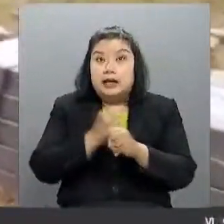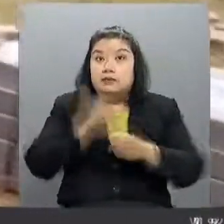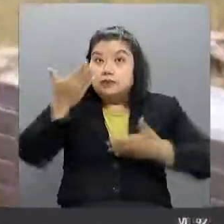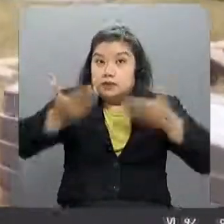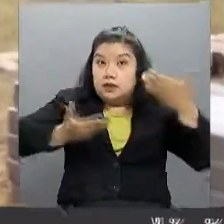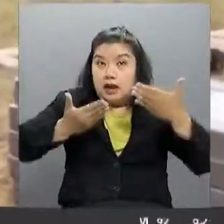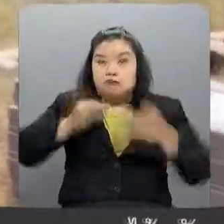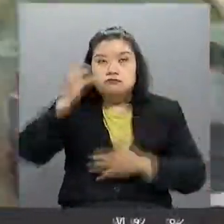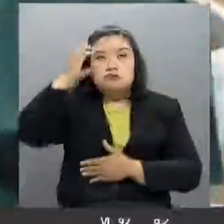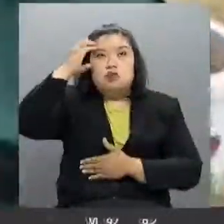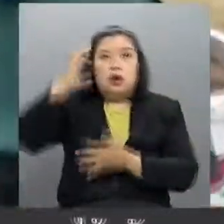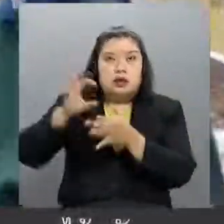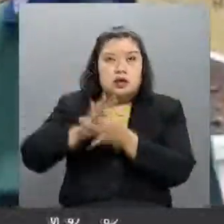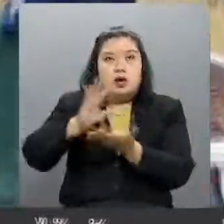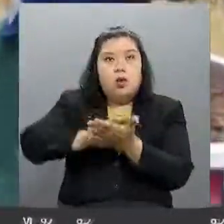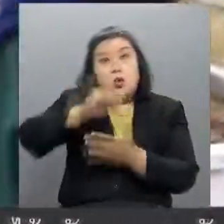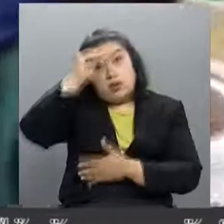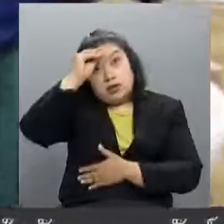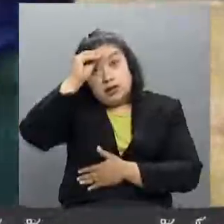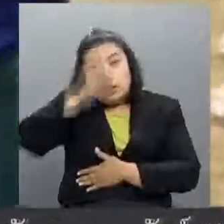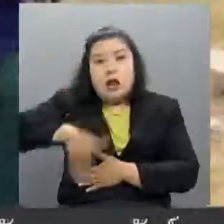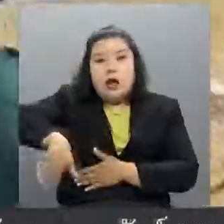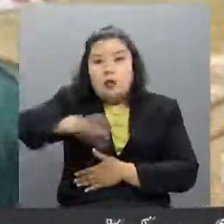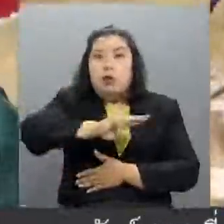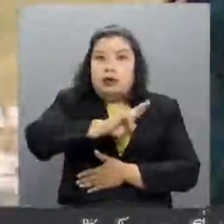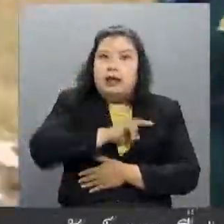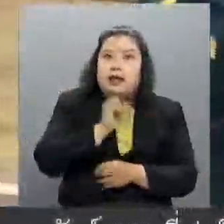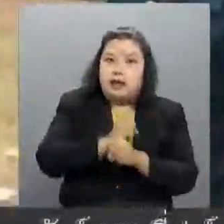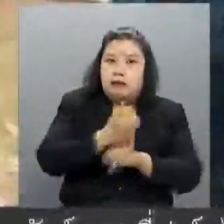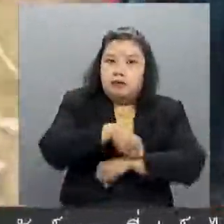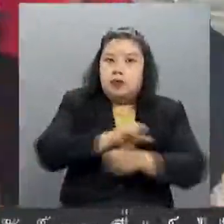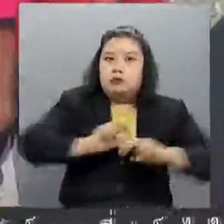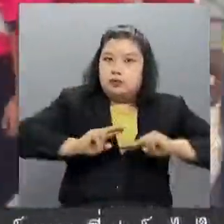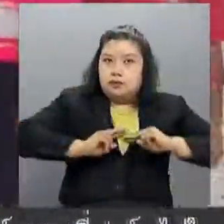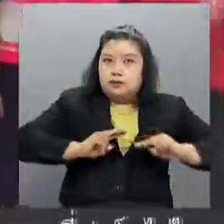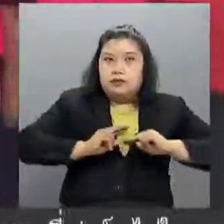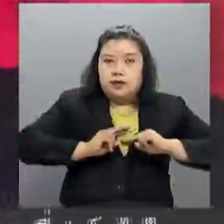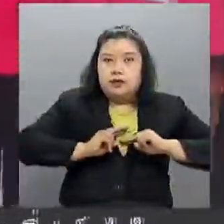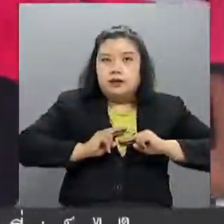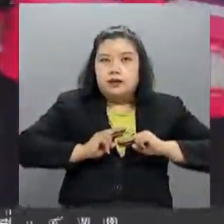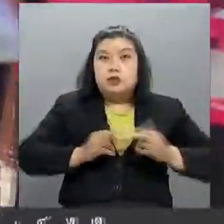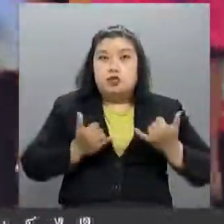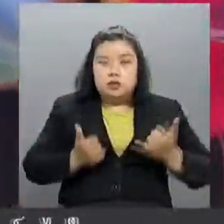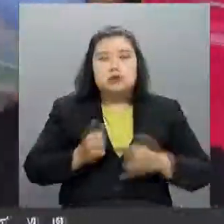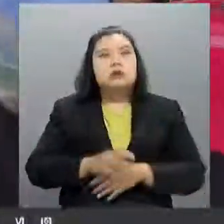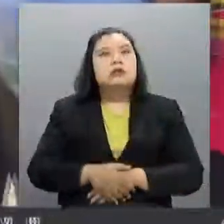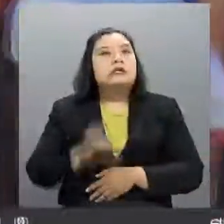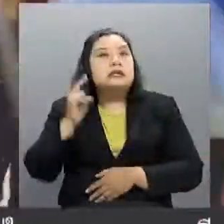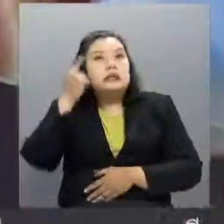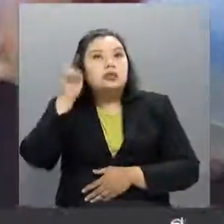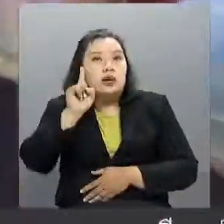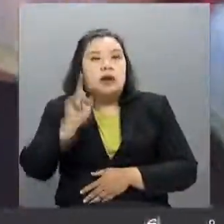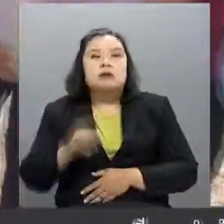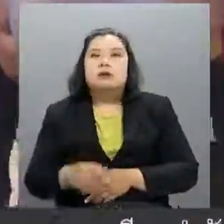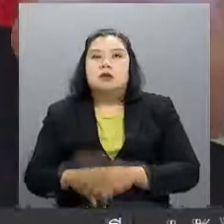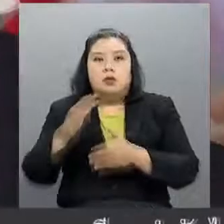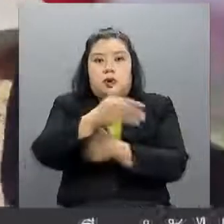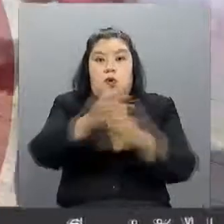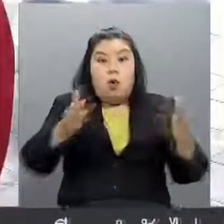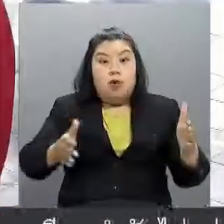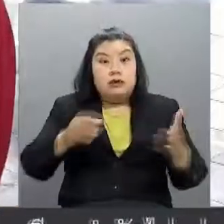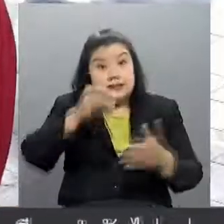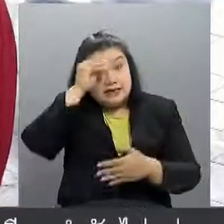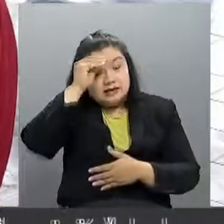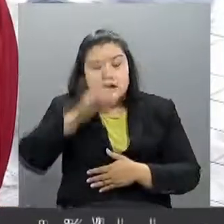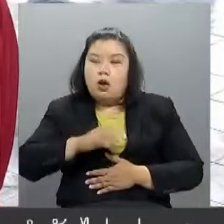กเราลงมือทำจริงด้วยตนเองนับเป็นอีกห้องเรียนที่มีความมหัศจรรย์ไม่น้อ